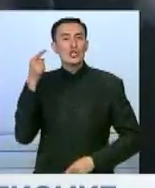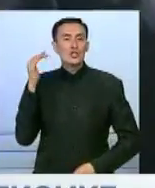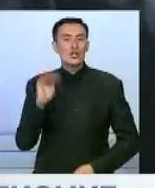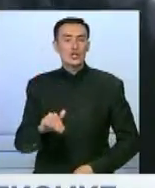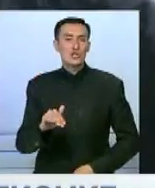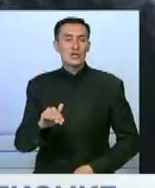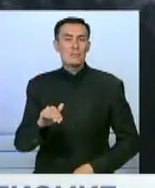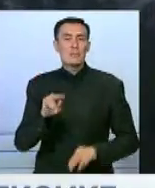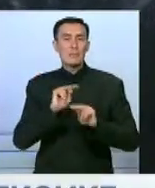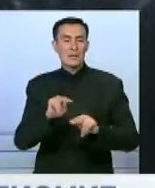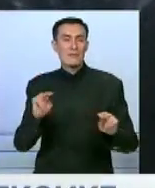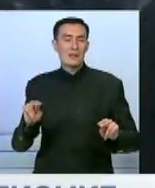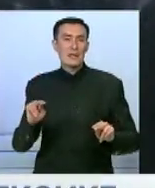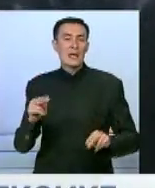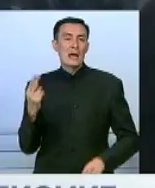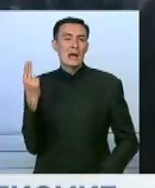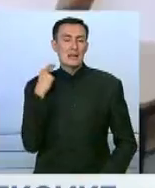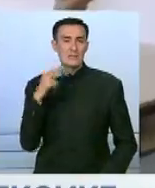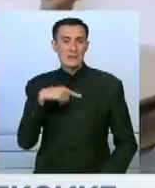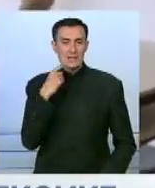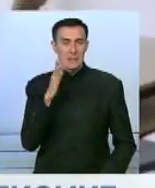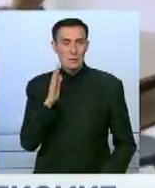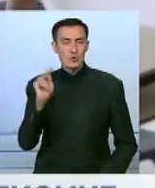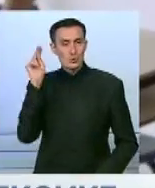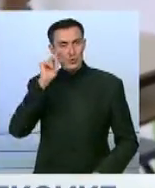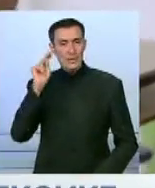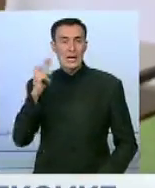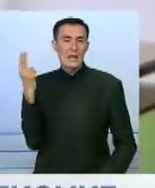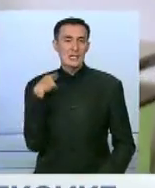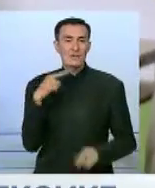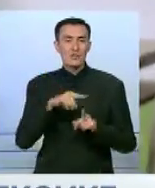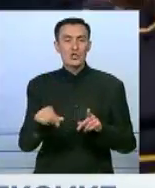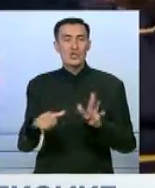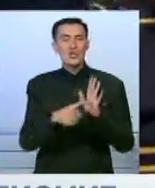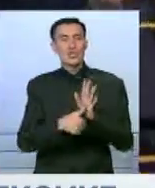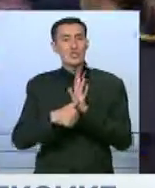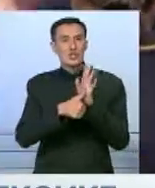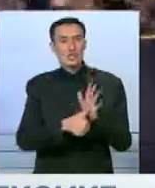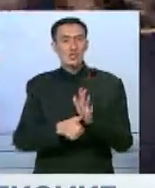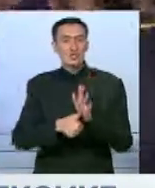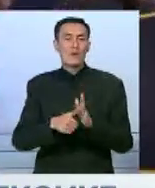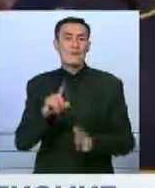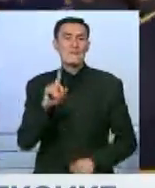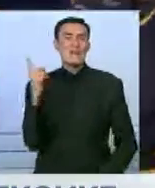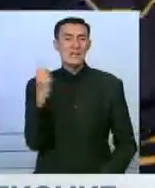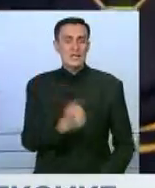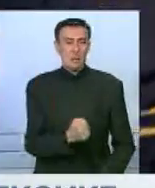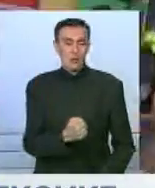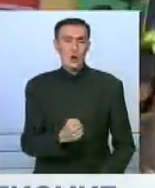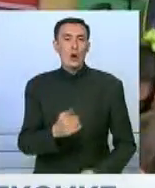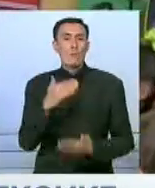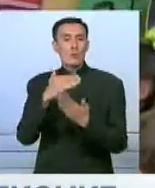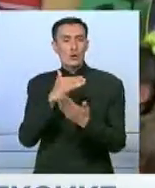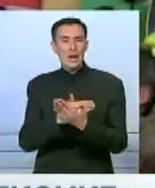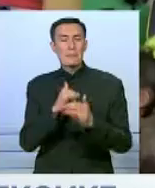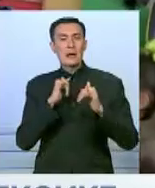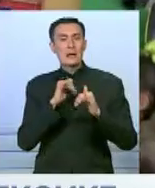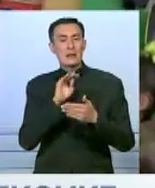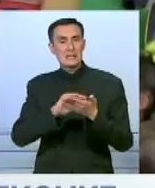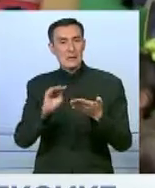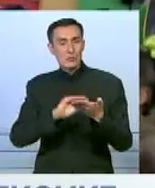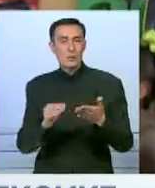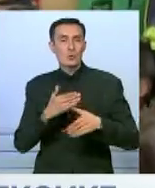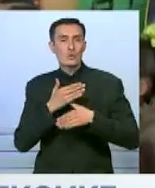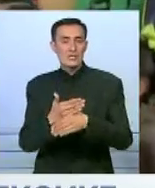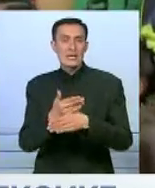преподавателей иностранного языка. Дети будут учить английский в течение 6 часов в неделю. Отмечу, программа разработана